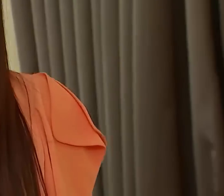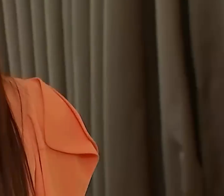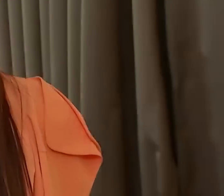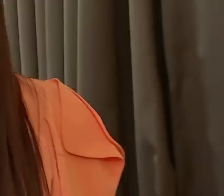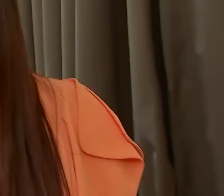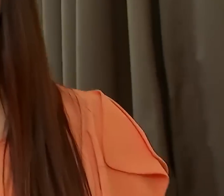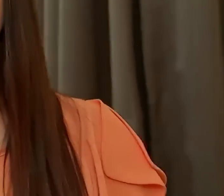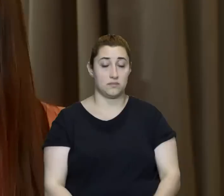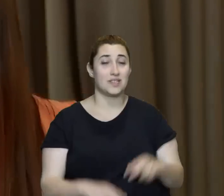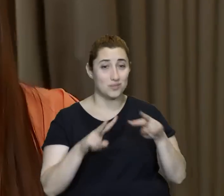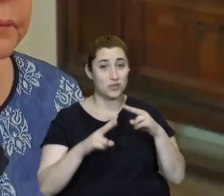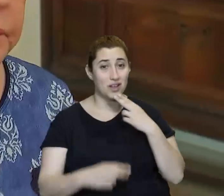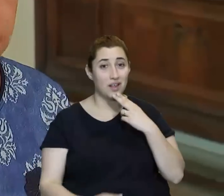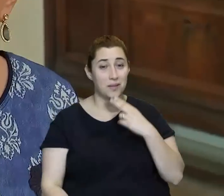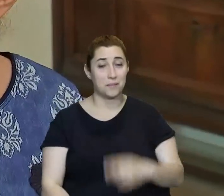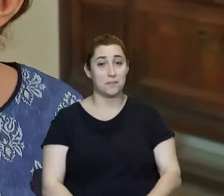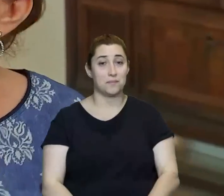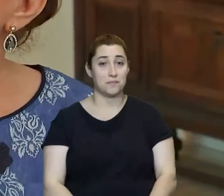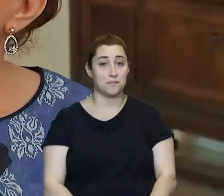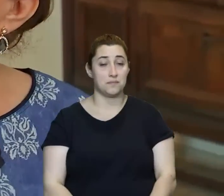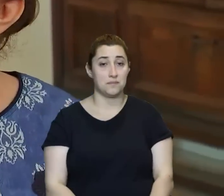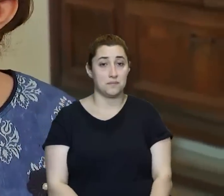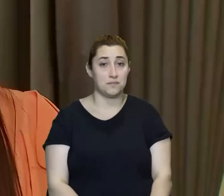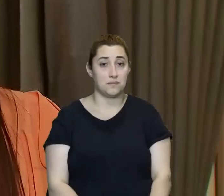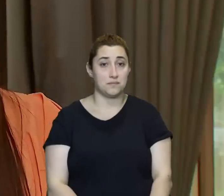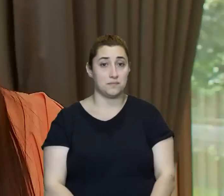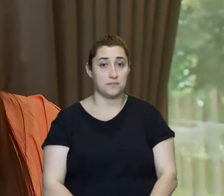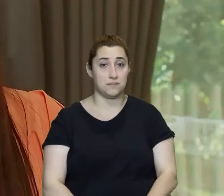oturdu. Müzeyyen Hanım.